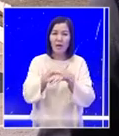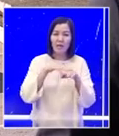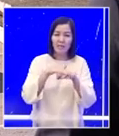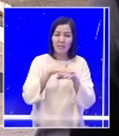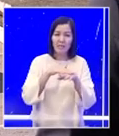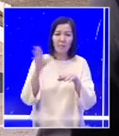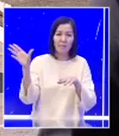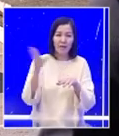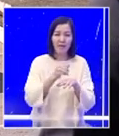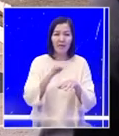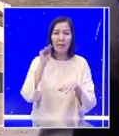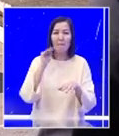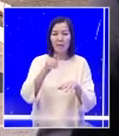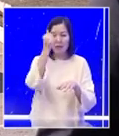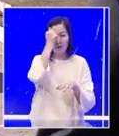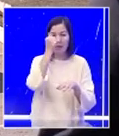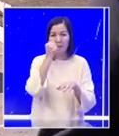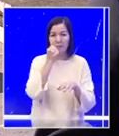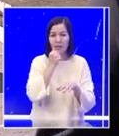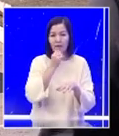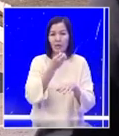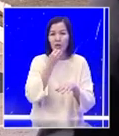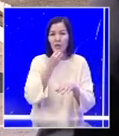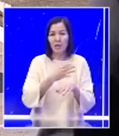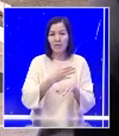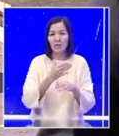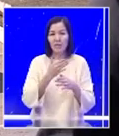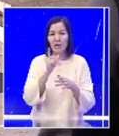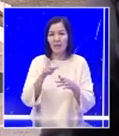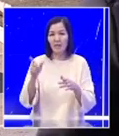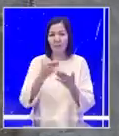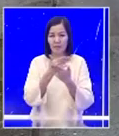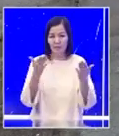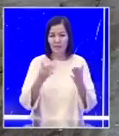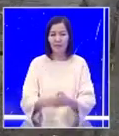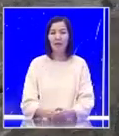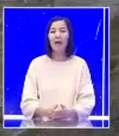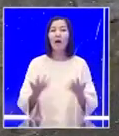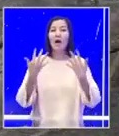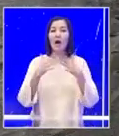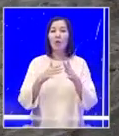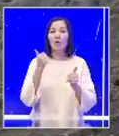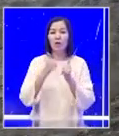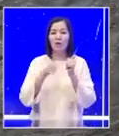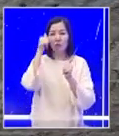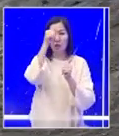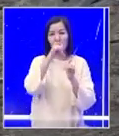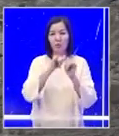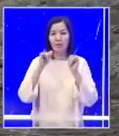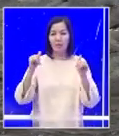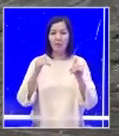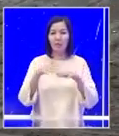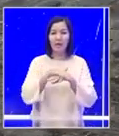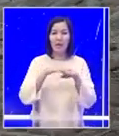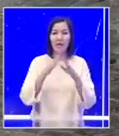атынан маң-маң алғыс жақсыларым сіздерге. Қызылаға шыл санап құтайып келеді. Халқы